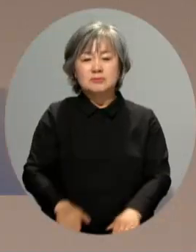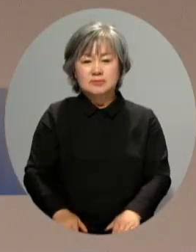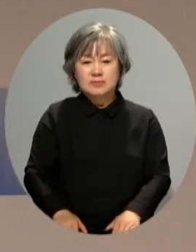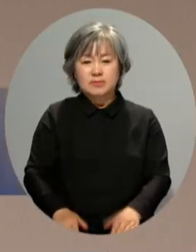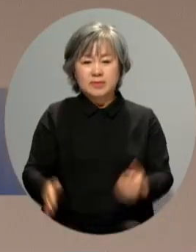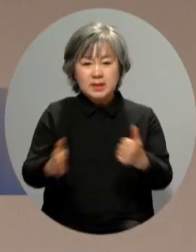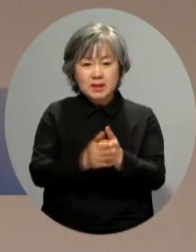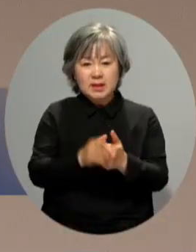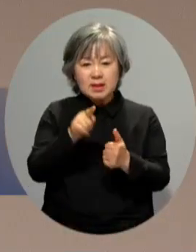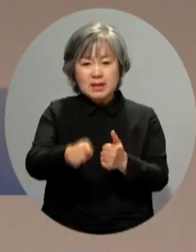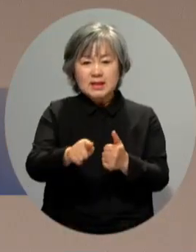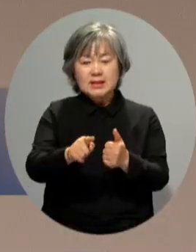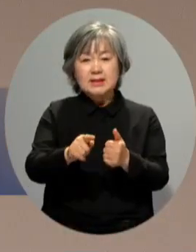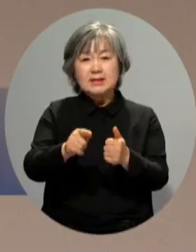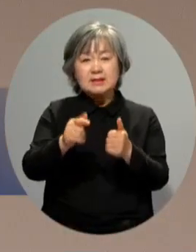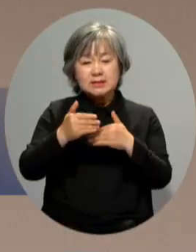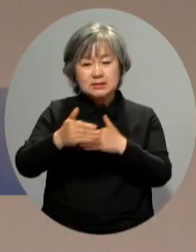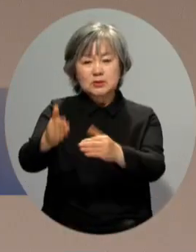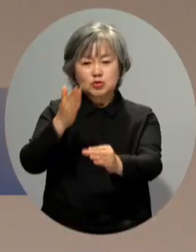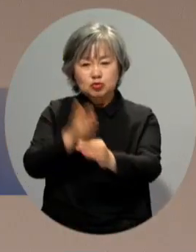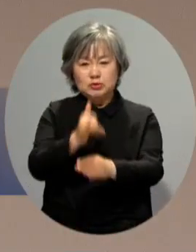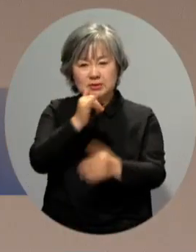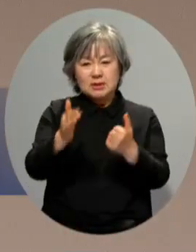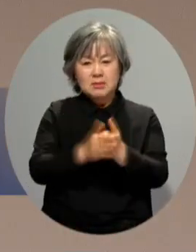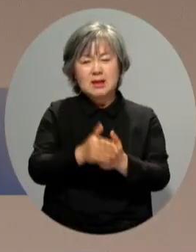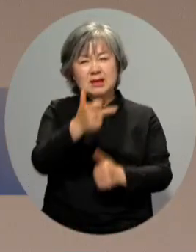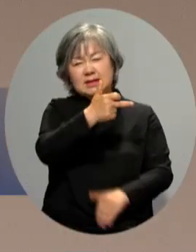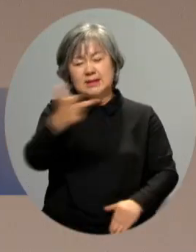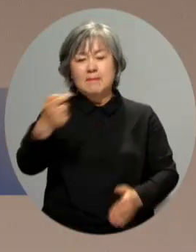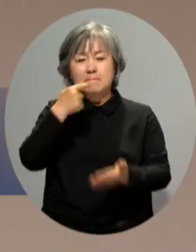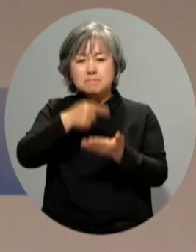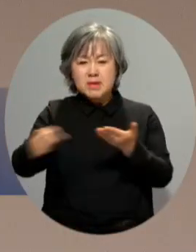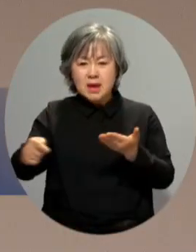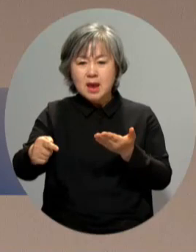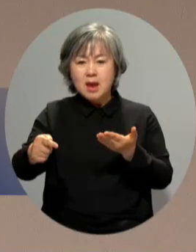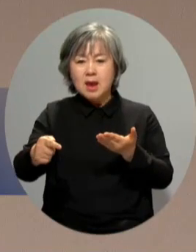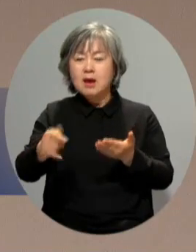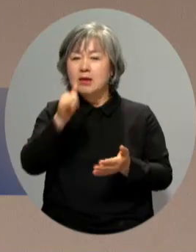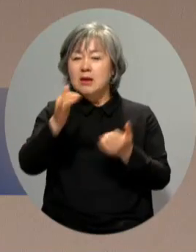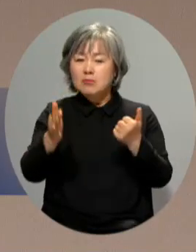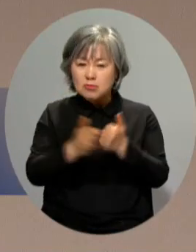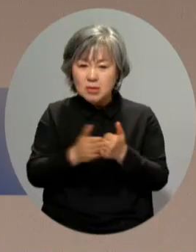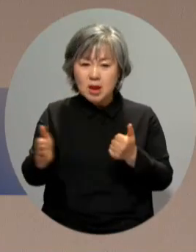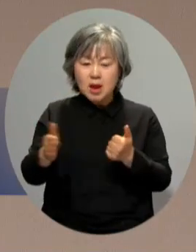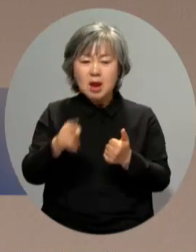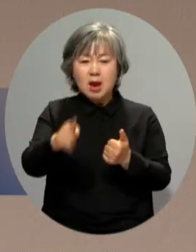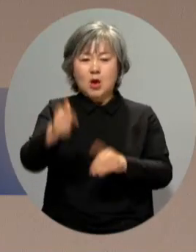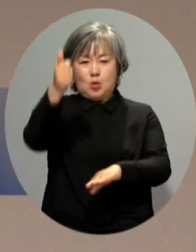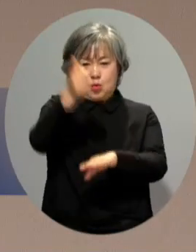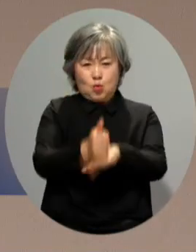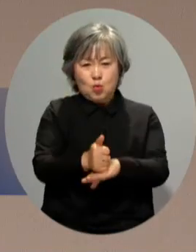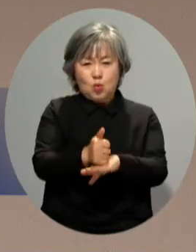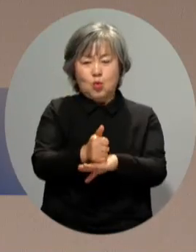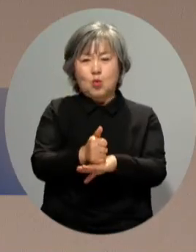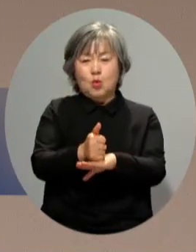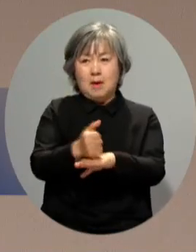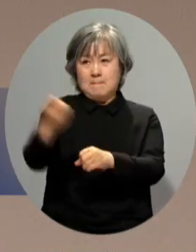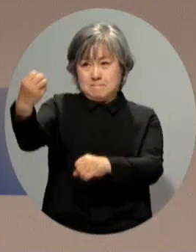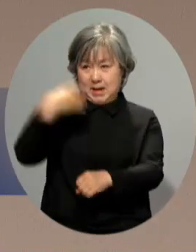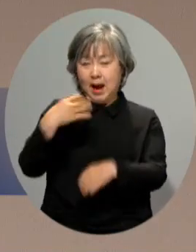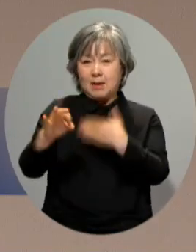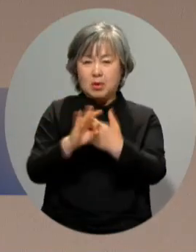중인데 큰 어떻게 피해를 볼 수가 있잖아요. 그렇기 때문에 최종적으로 나오면 그건 간부가 갖고 얘기를